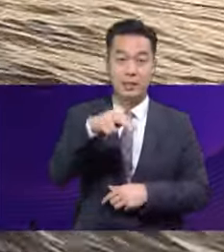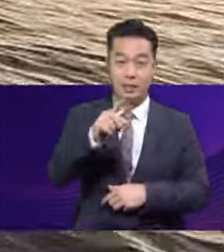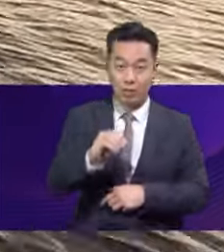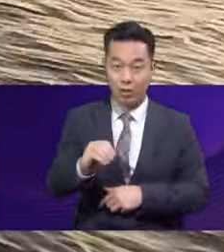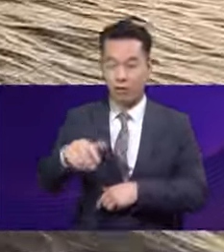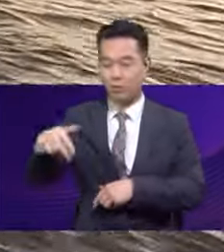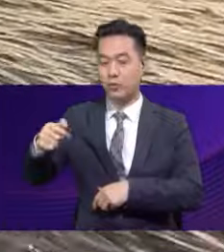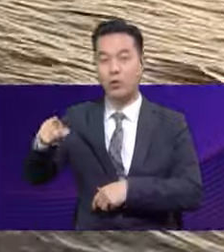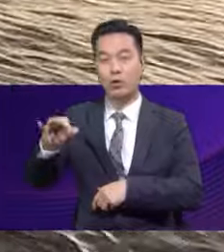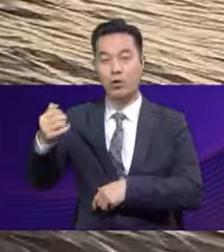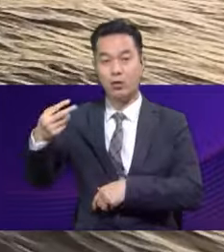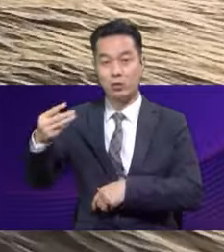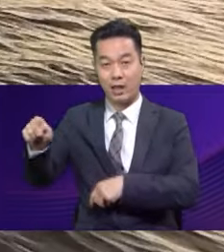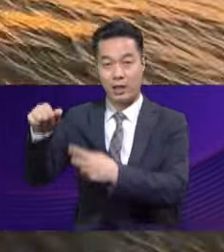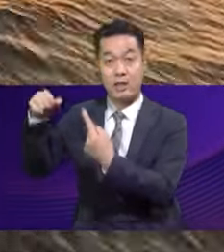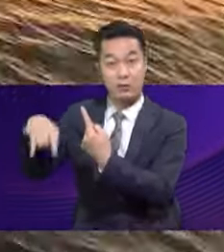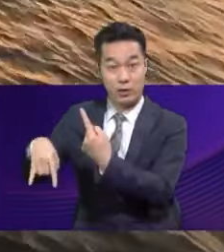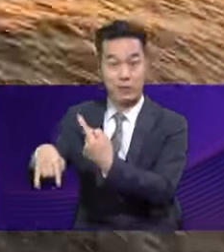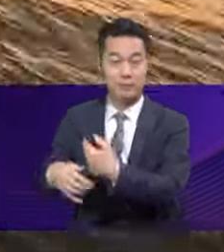56.5%로 예측 1위.